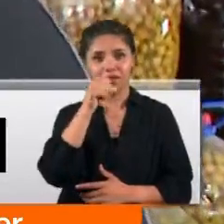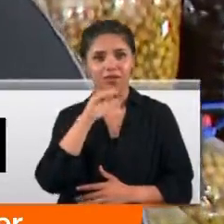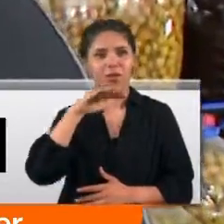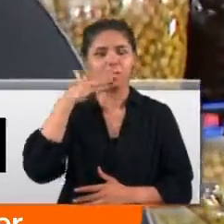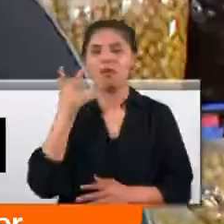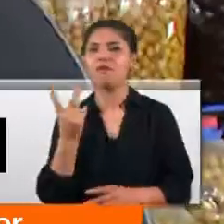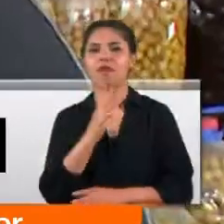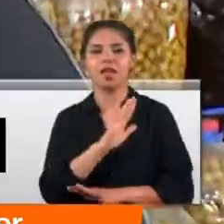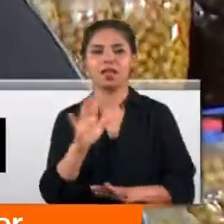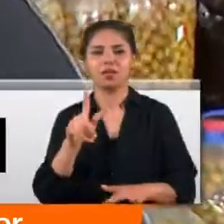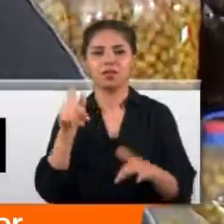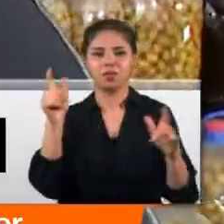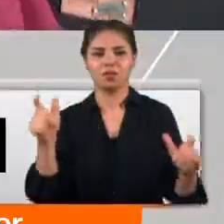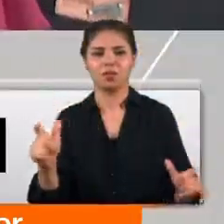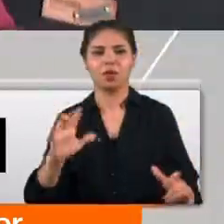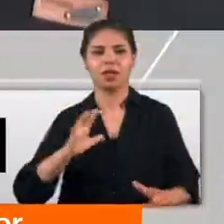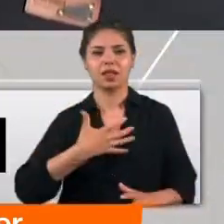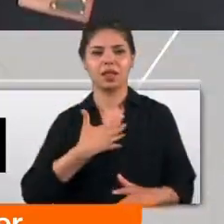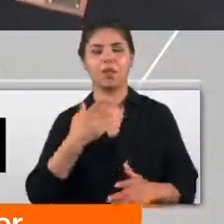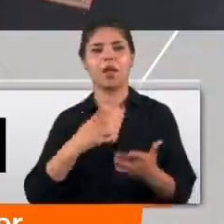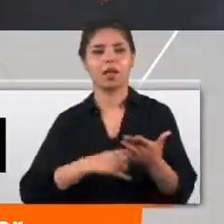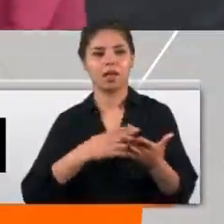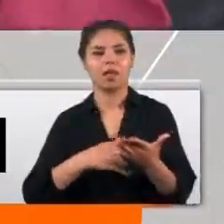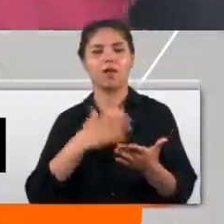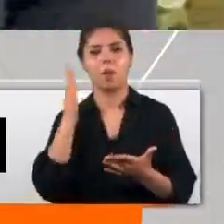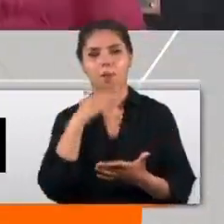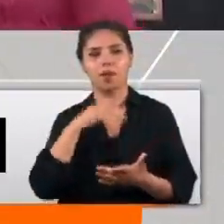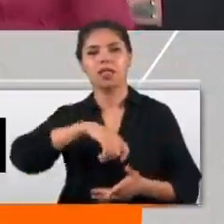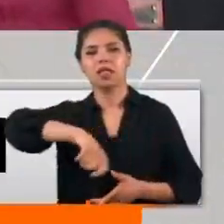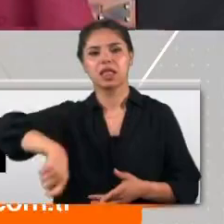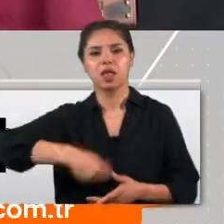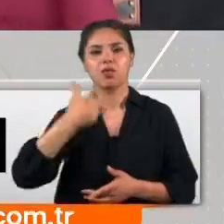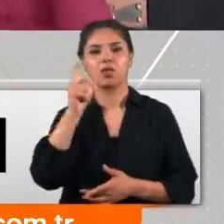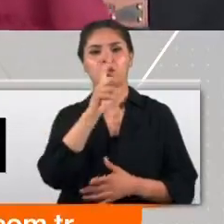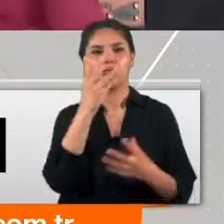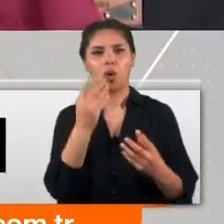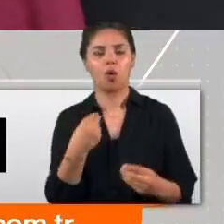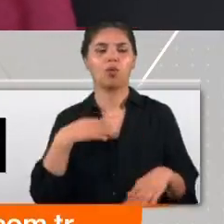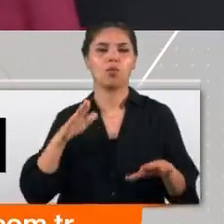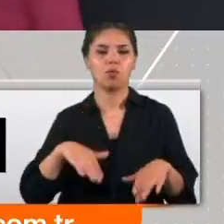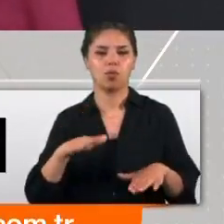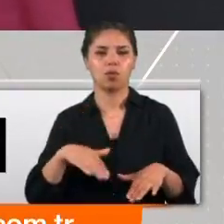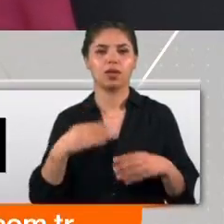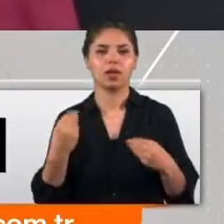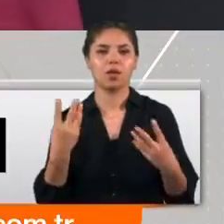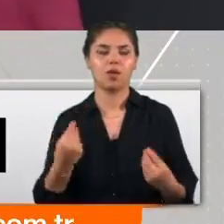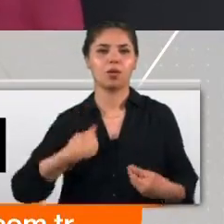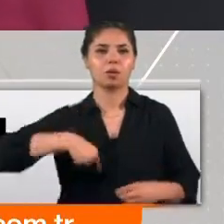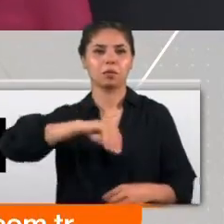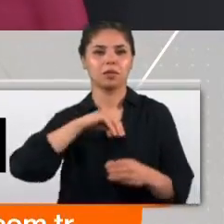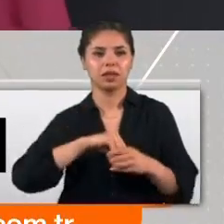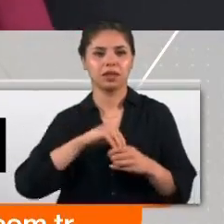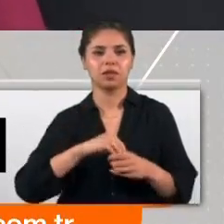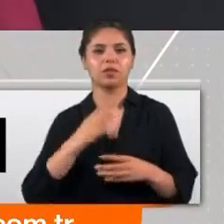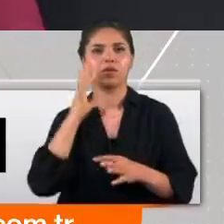iş yapıyorsunuz? Böyle burayı işletiyoruz. Kahvaltılık, baharat, salça. 3 ay oldu. Şimdilik buradayız. İyi oldu bizim için. En